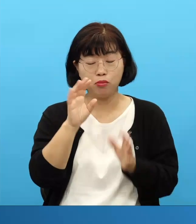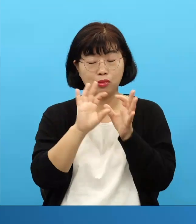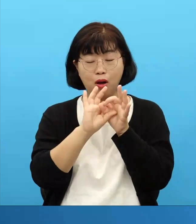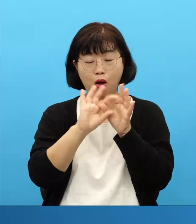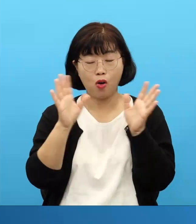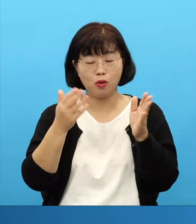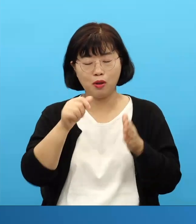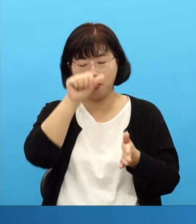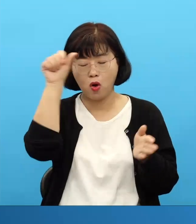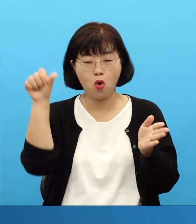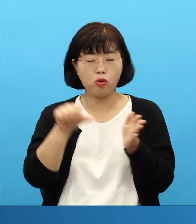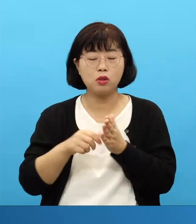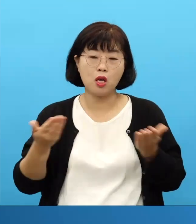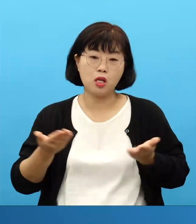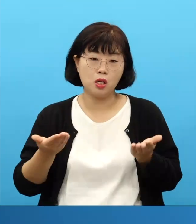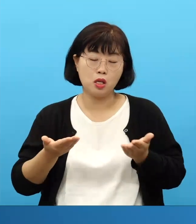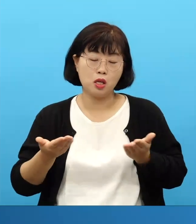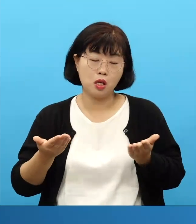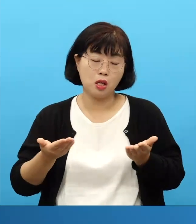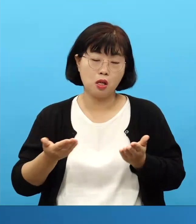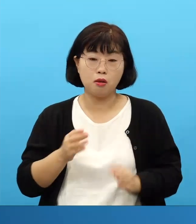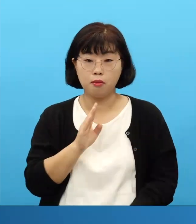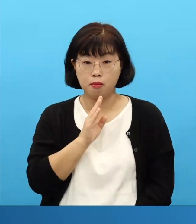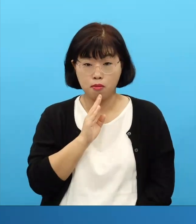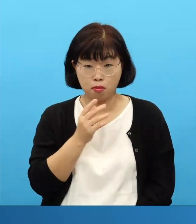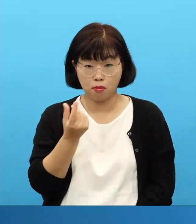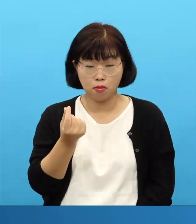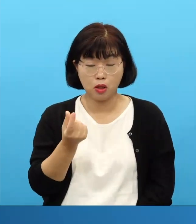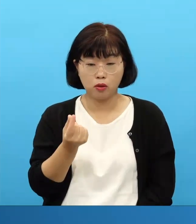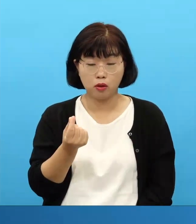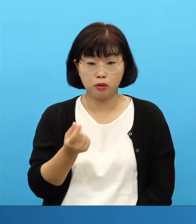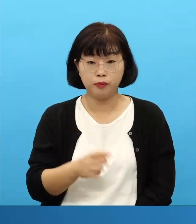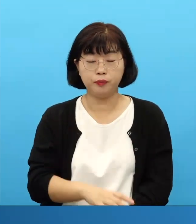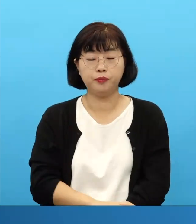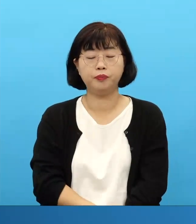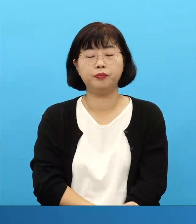should rightfully do this. 자, 이게 무슨 말인가 참 어려운 얘기인데